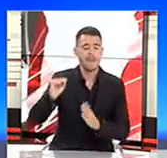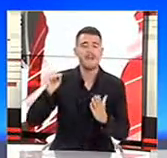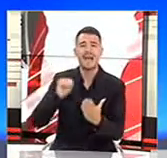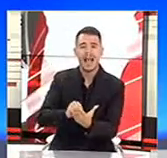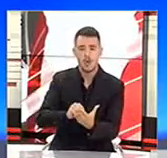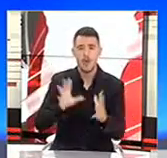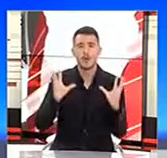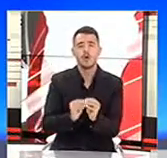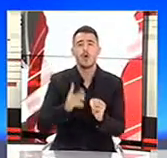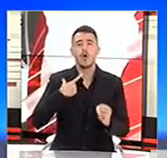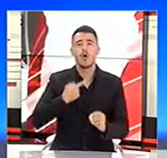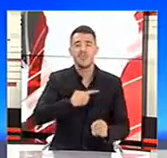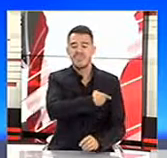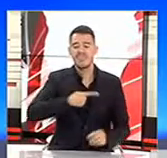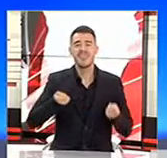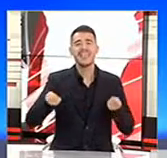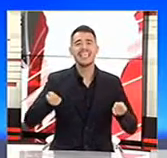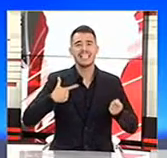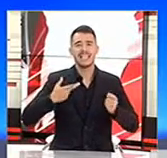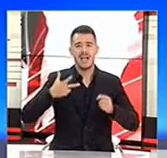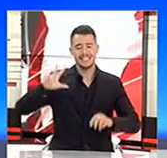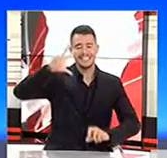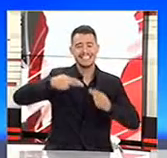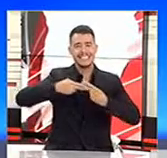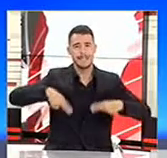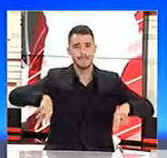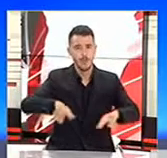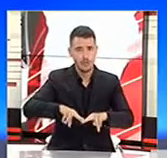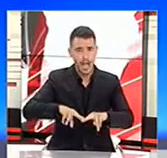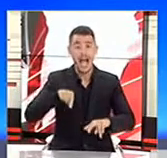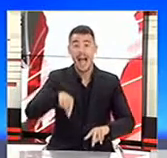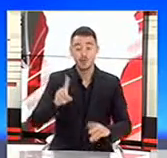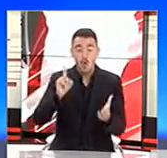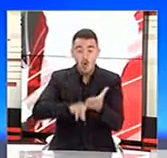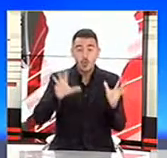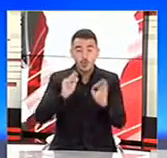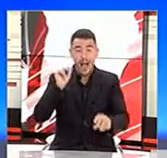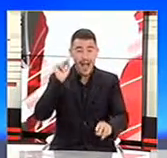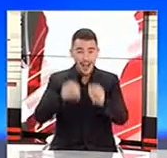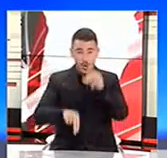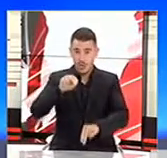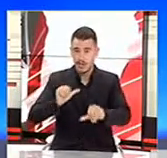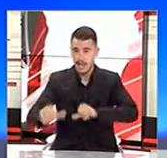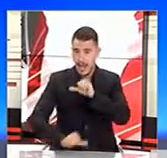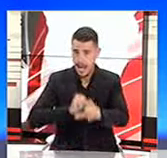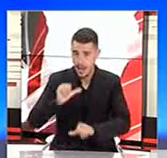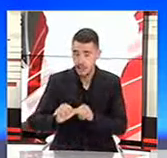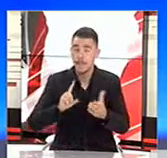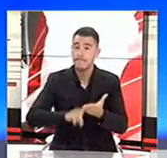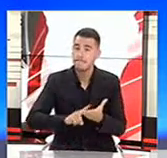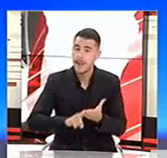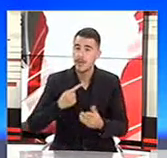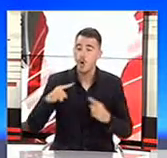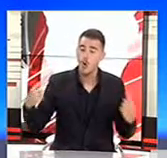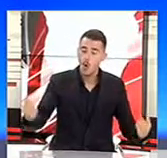διαφορετική φιλοσοφία. Και πρέπει αυτή τη φιλοσοφία να κατανοήσουμε και να την αγκαλιάσουμε κιόλας. Εγώ όπου